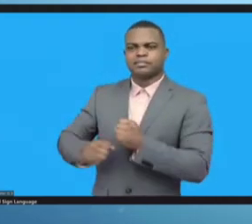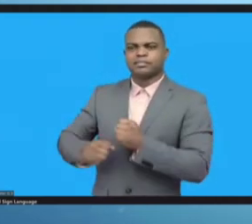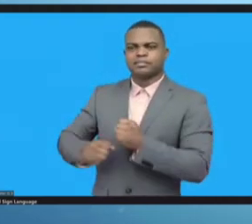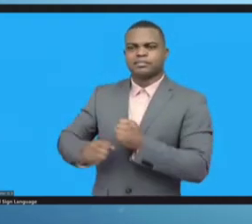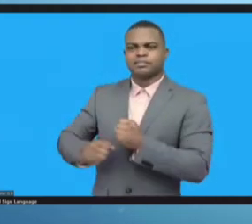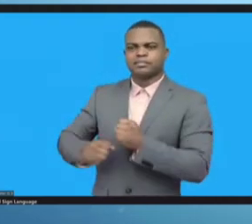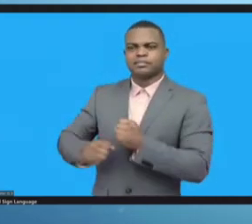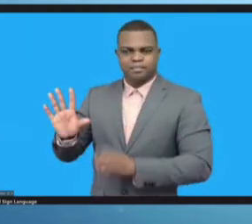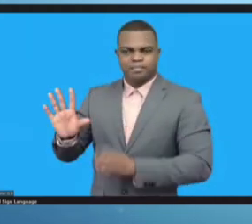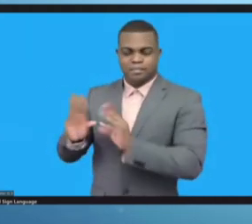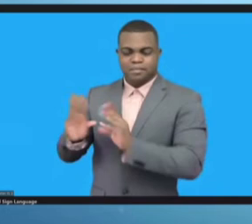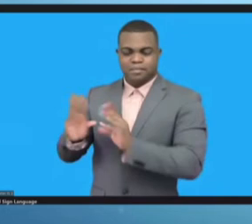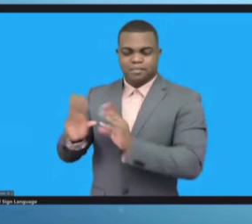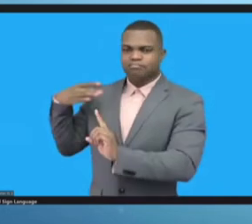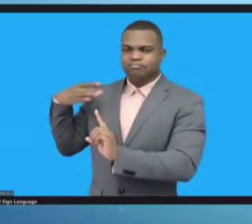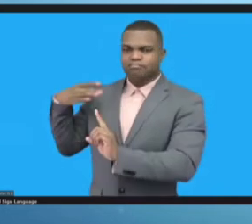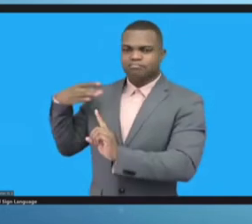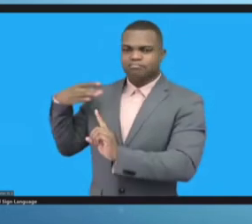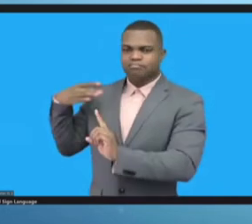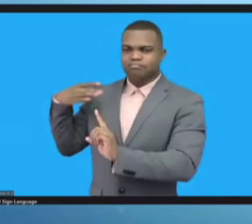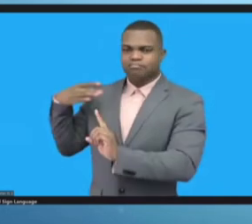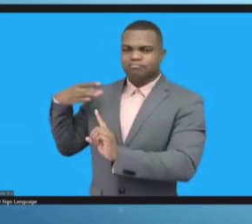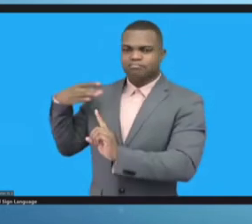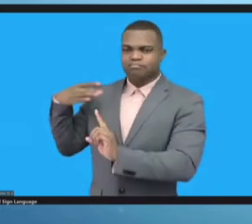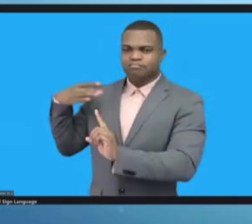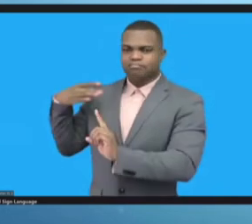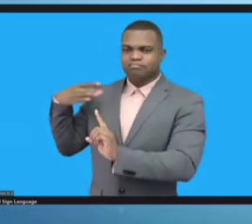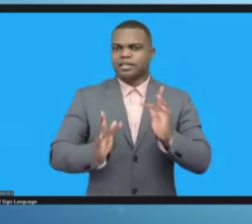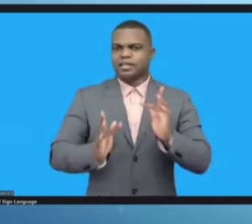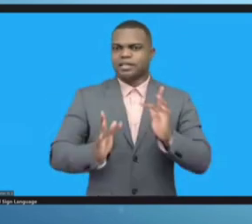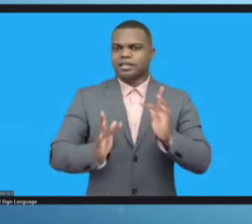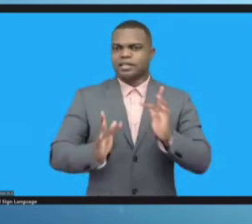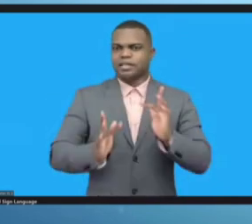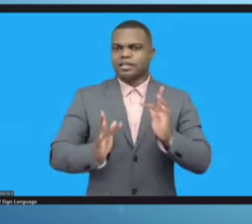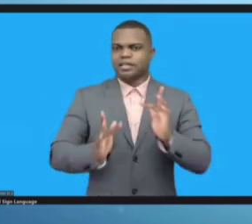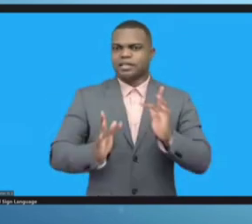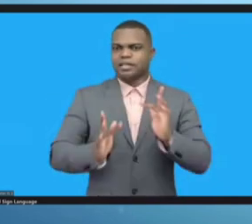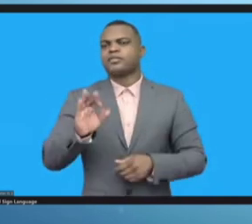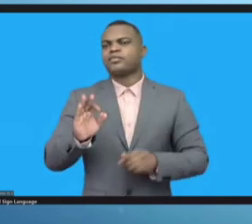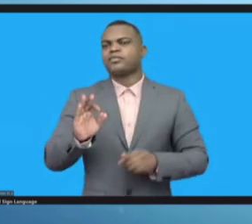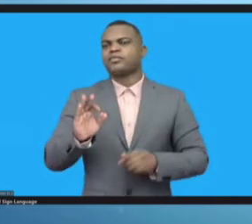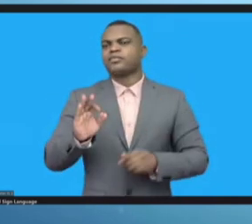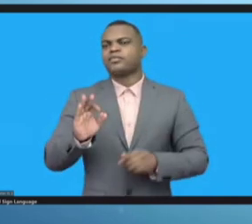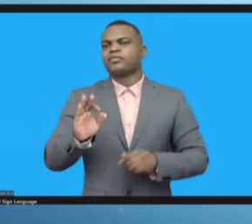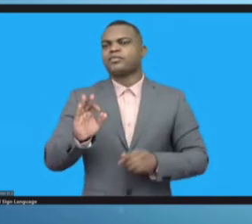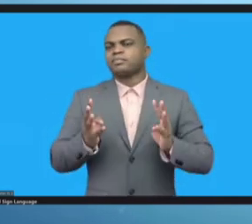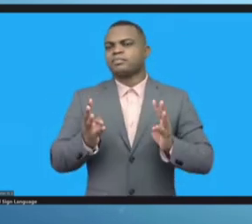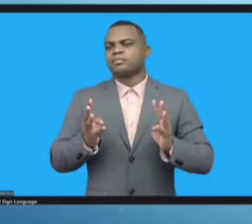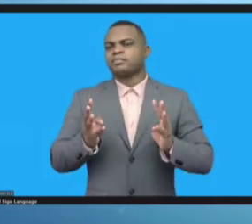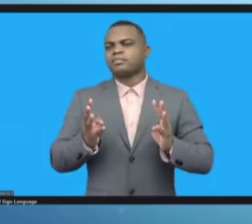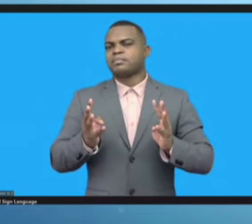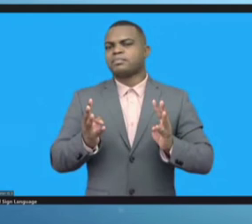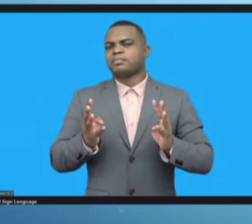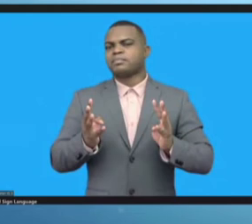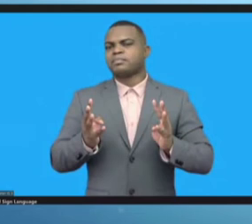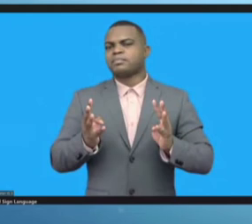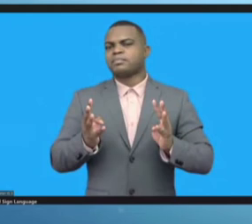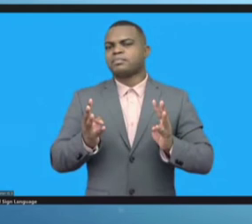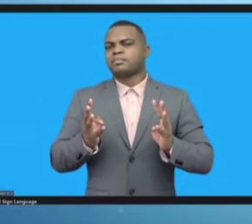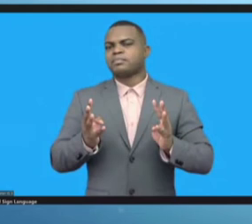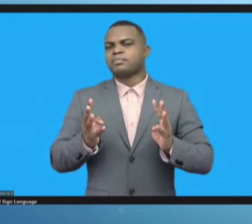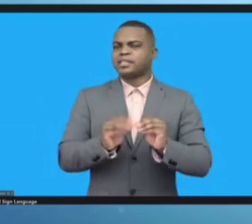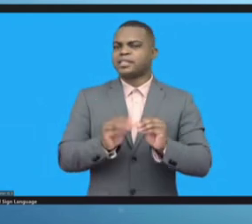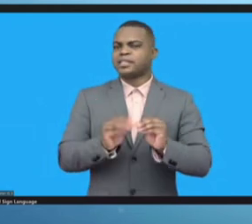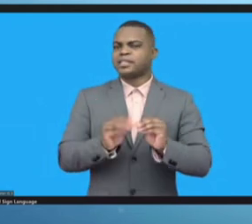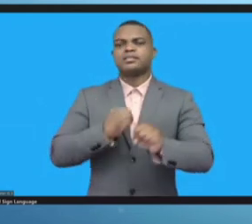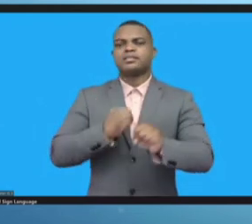en 2011, à Nairobi. Ceci dit, l'Afrique continue à être le continent le moins connecté avec une grande